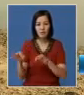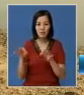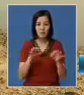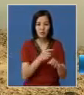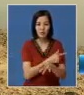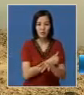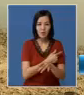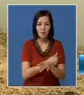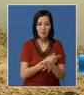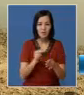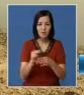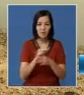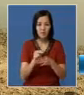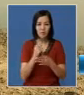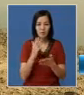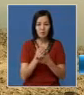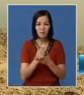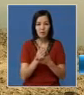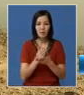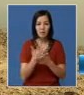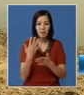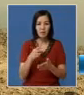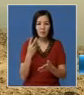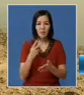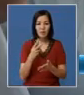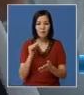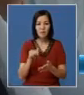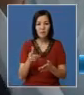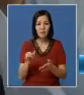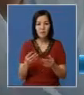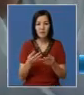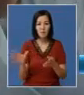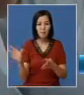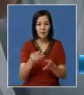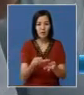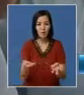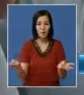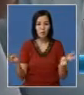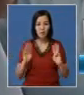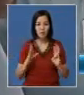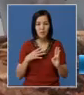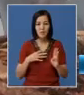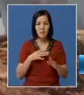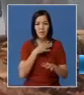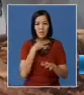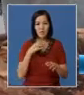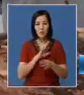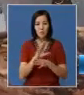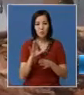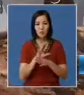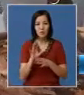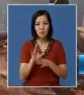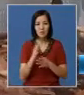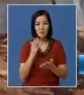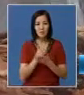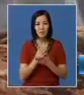расколдар бар. На учаскенің өзі 52 000 гектар жер, бәрі по периметру қоршалған. Бұл шаруашылықта мал өсірумен қоса ет өндірісінде қолға алынған.